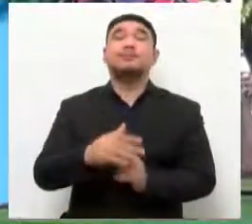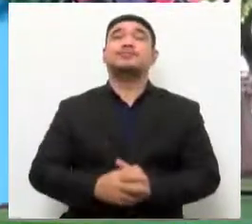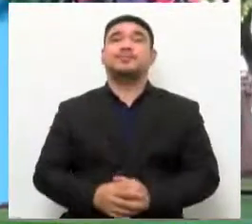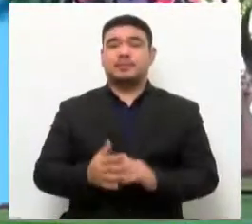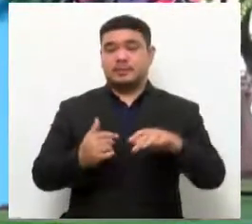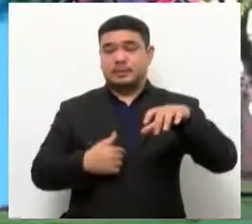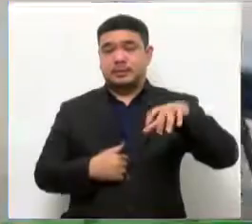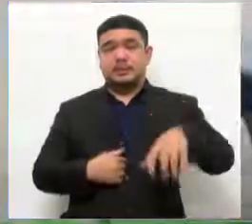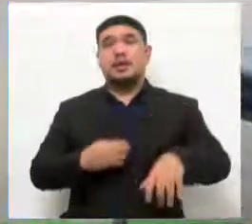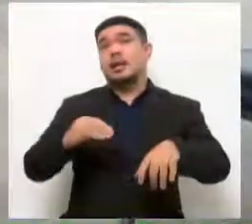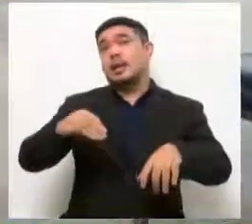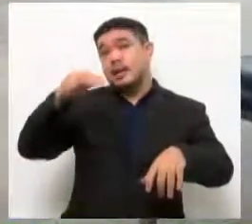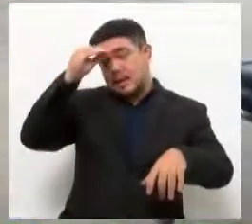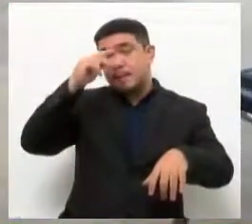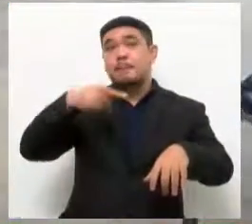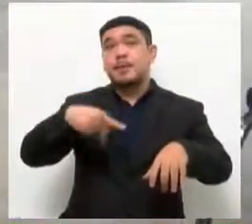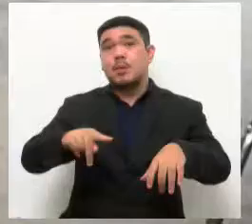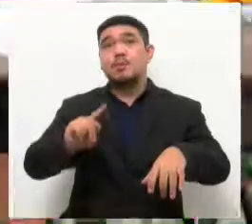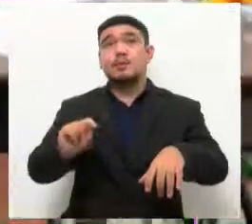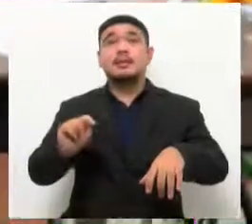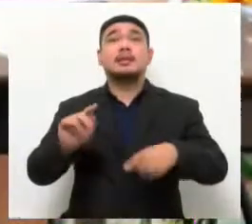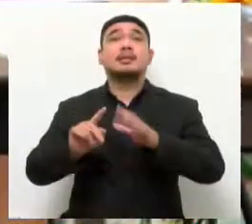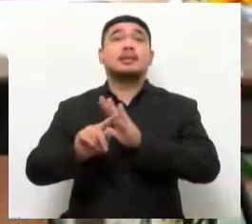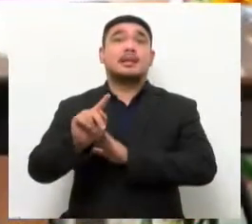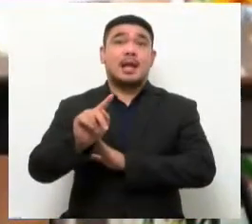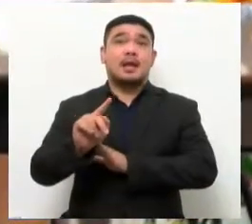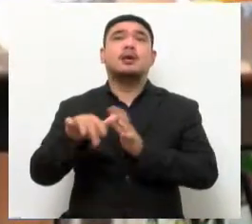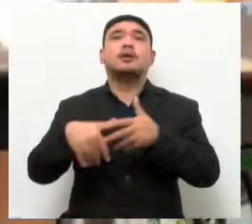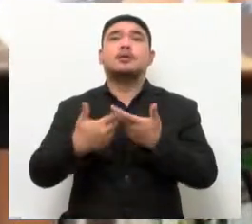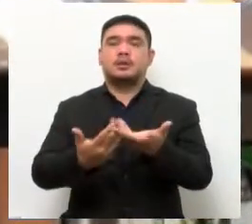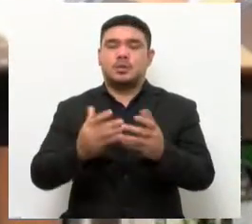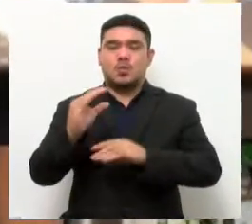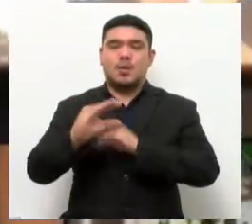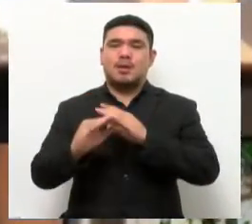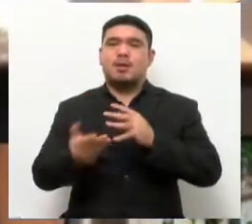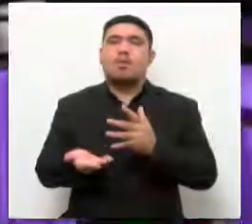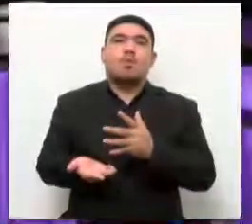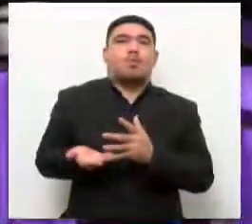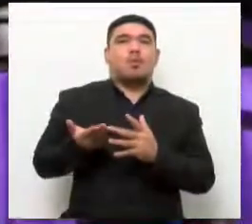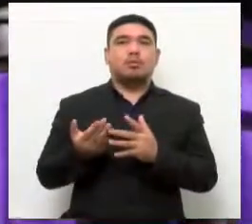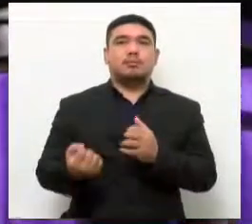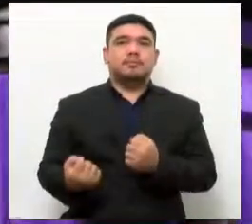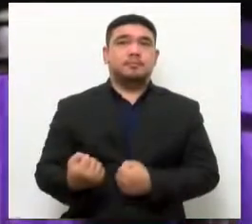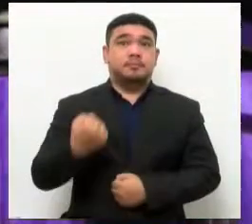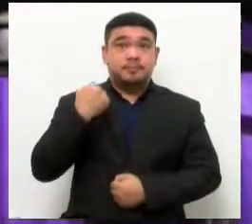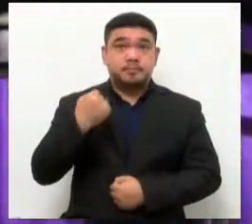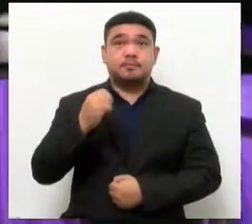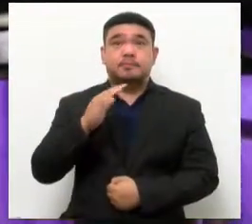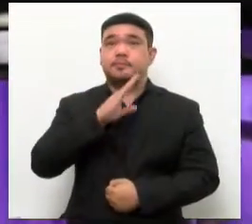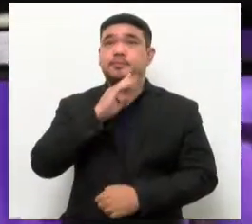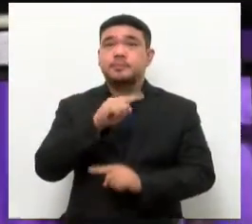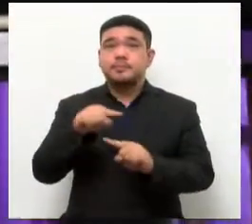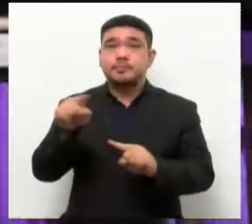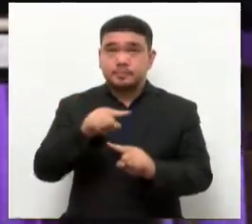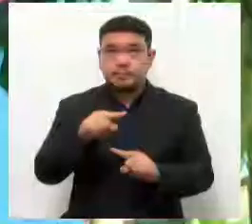ตพื้นที่การศึกษาประถมศึกษาตากเขต2ได้ดำเนินโครงการยกระดับศักยภาพการใช้ภาษาอังกฤษเพื่อการ